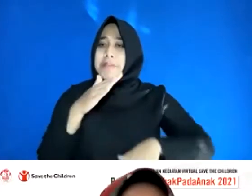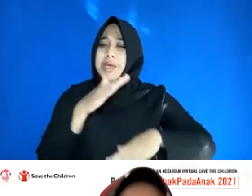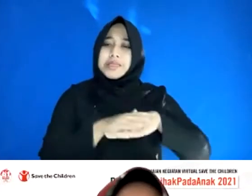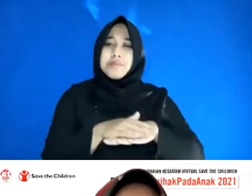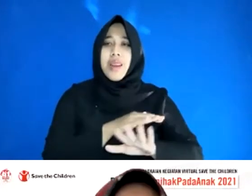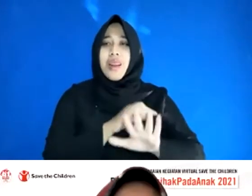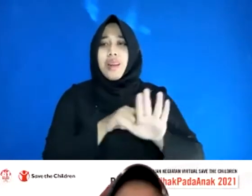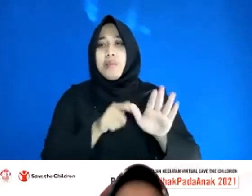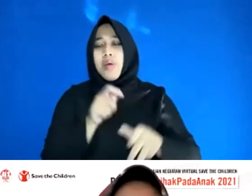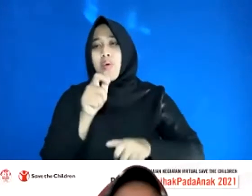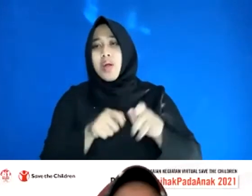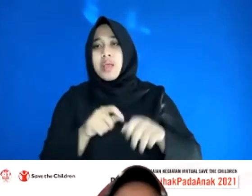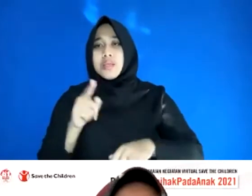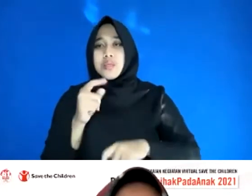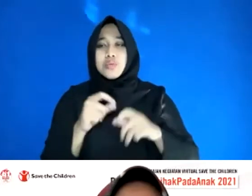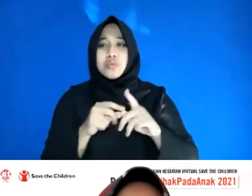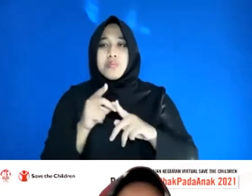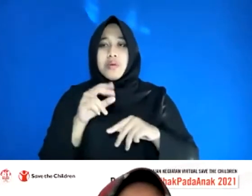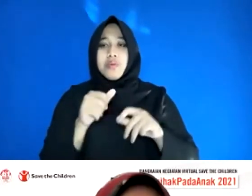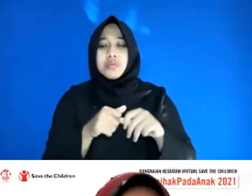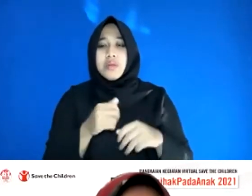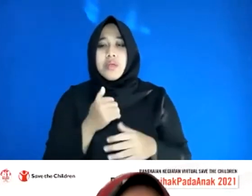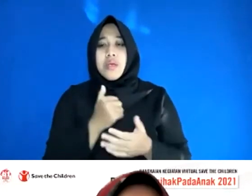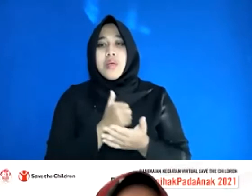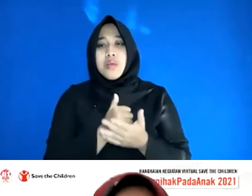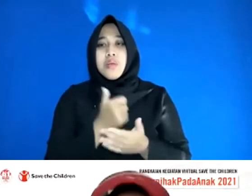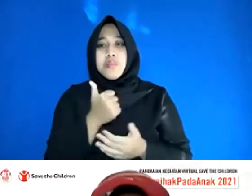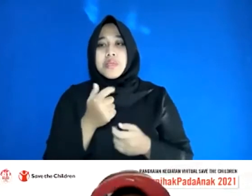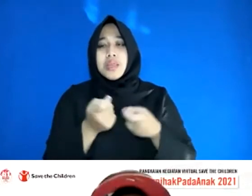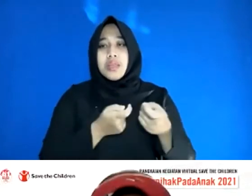satu supervisor, jadi lumayan bisa terkontrol.